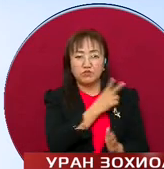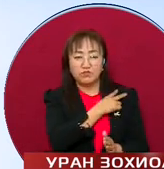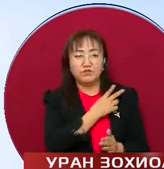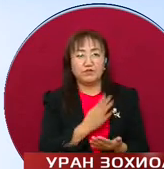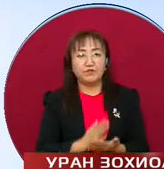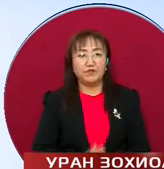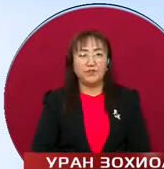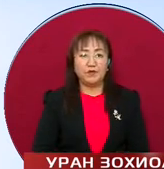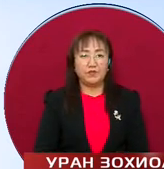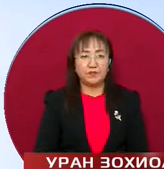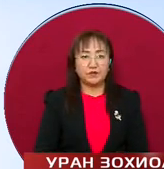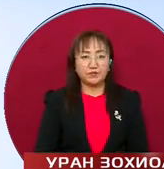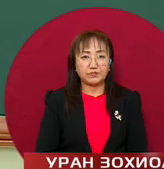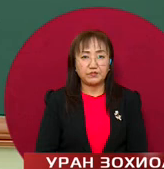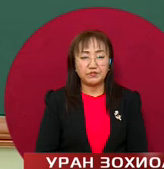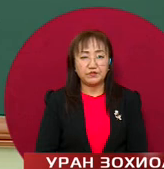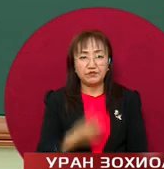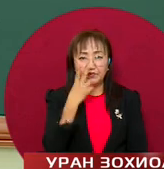Уран дүрслэлийг бид нэр